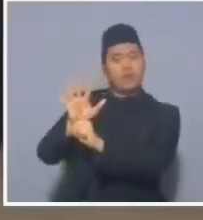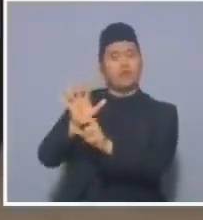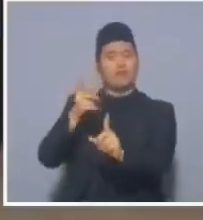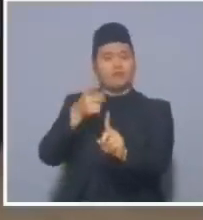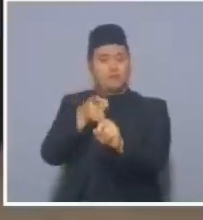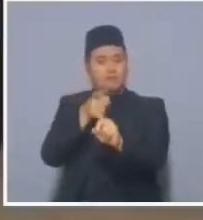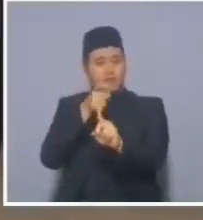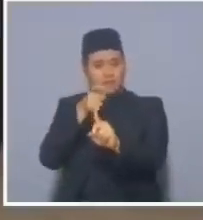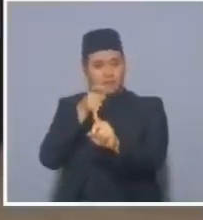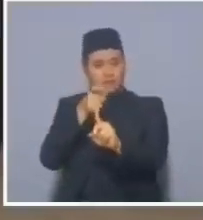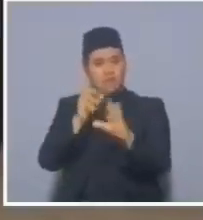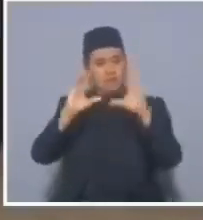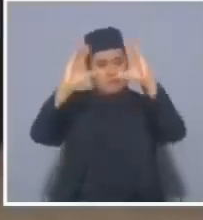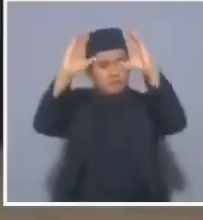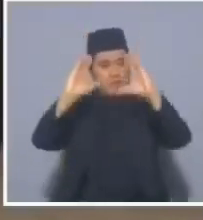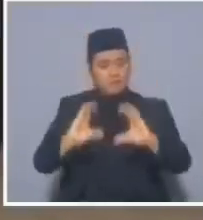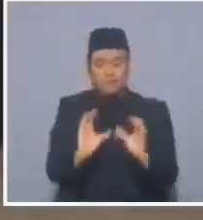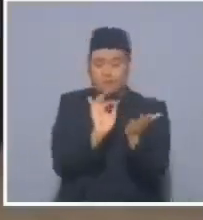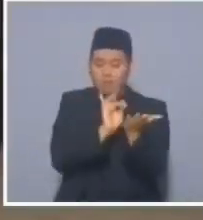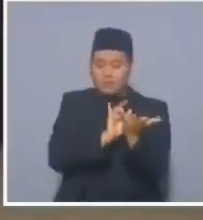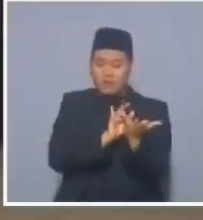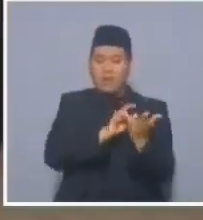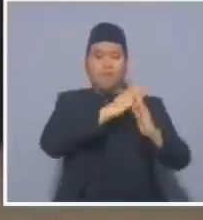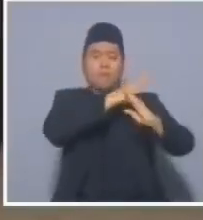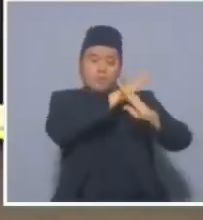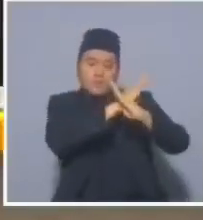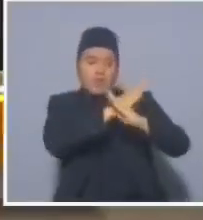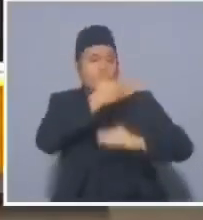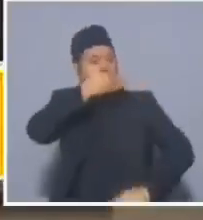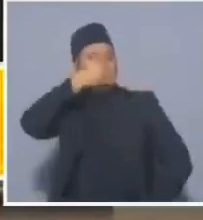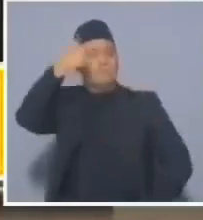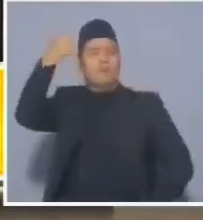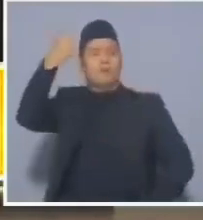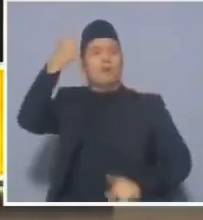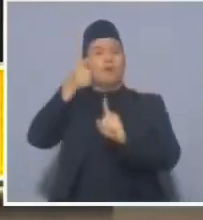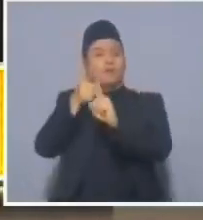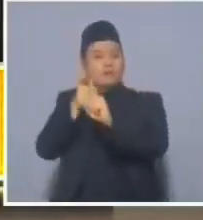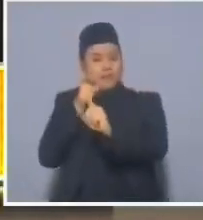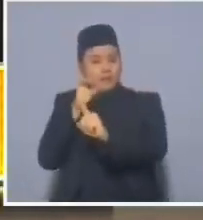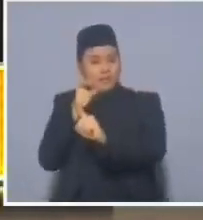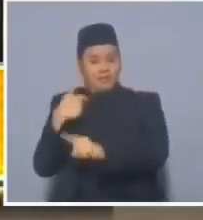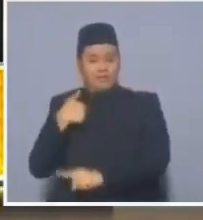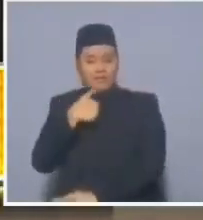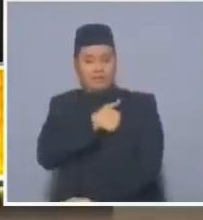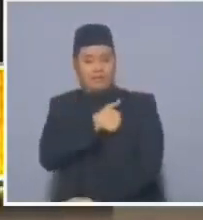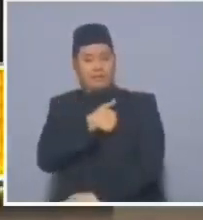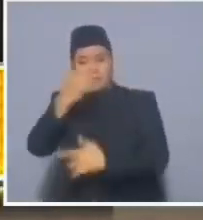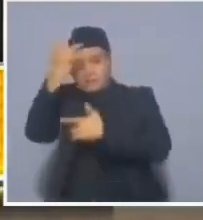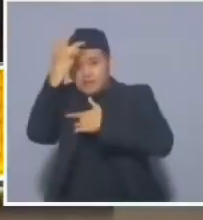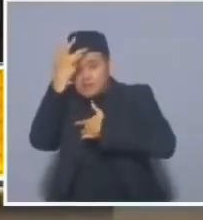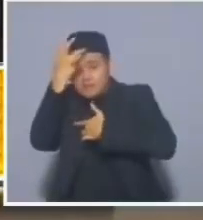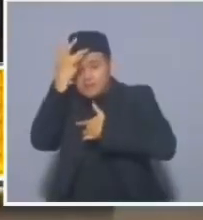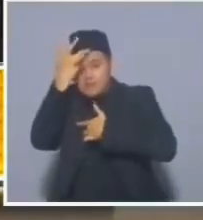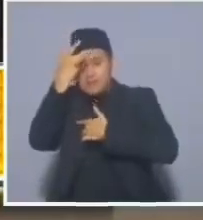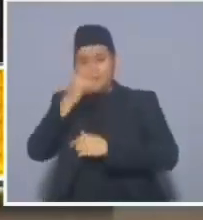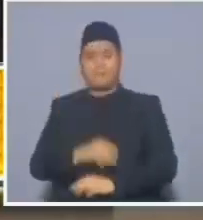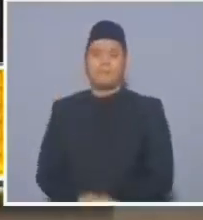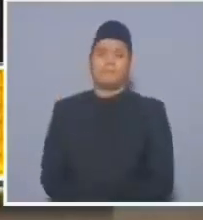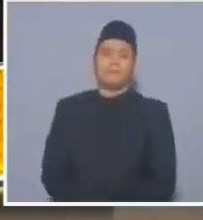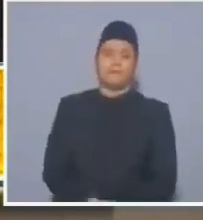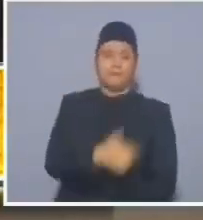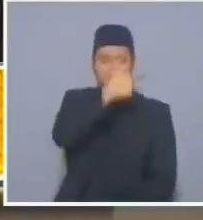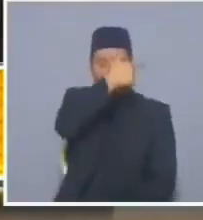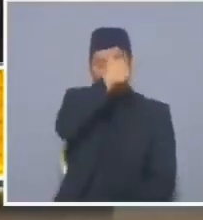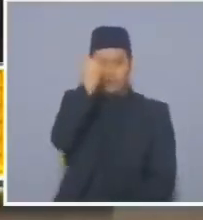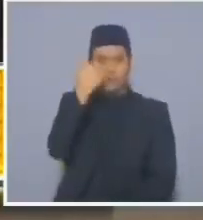perubatan kan, pencegahan tu lebih bagus daripada pengubatan itu sendiri. Sebab tu macam diceritakan oleh Sabiul